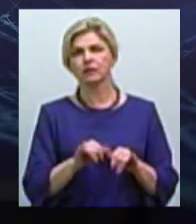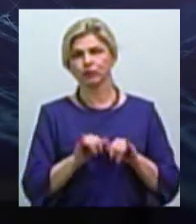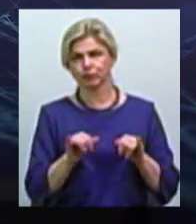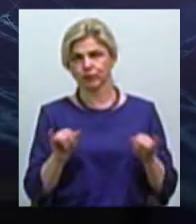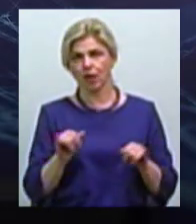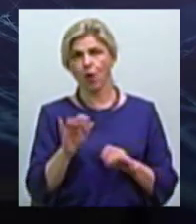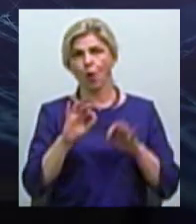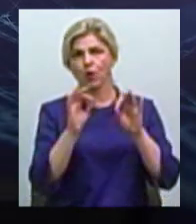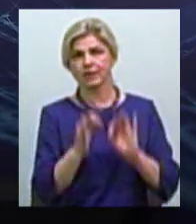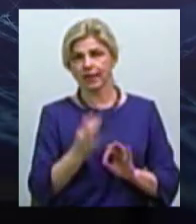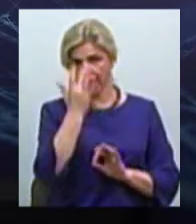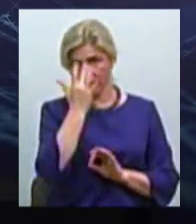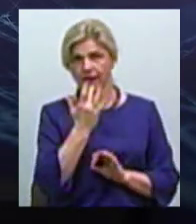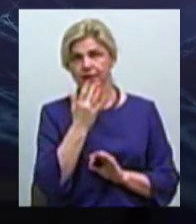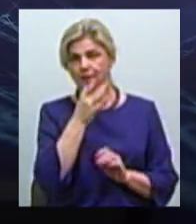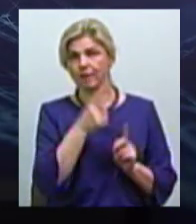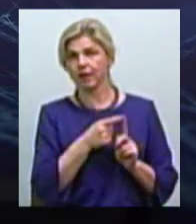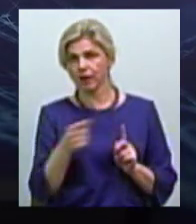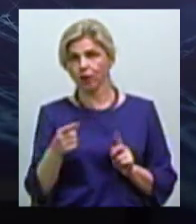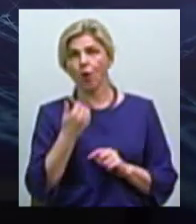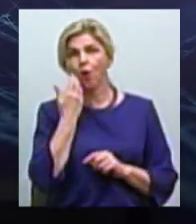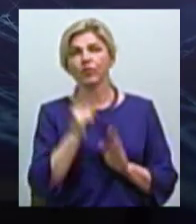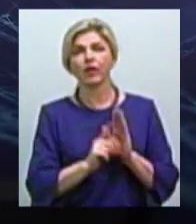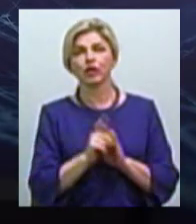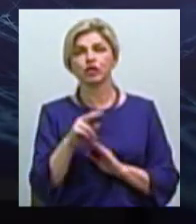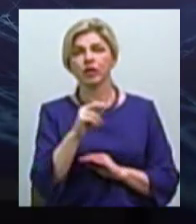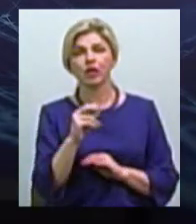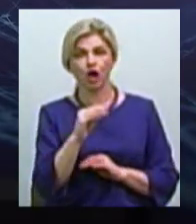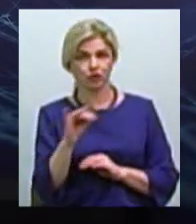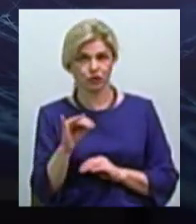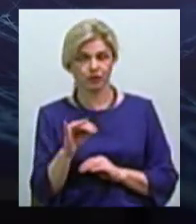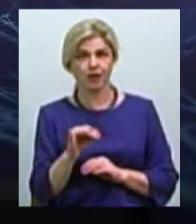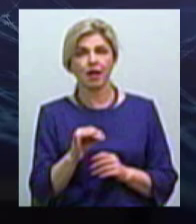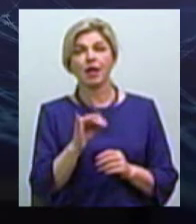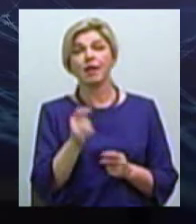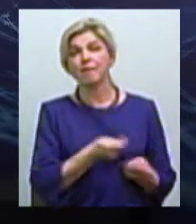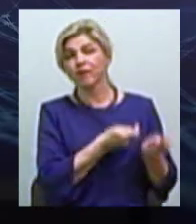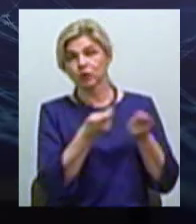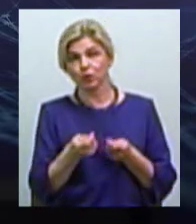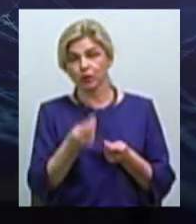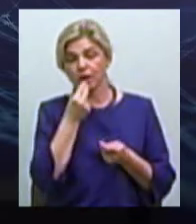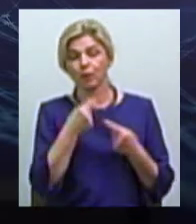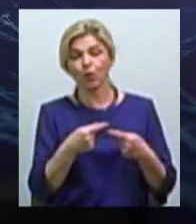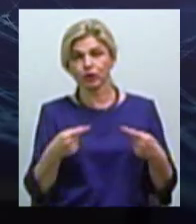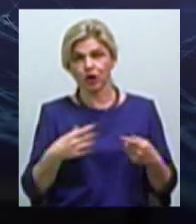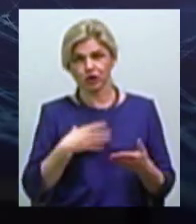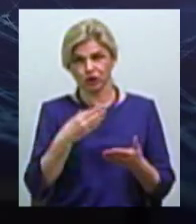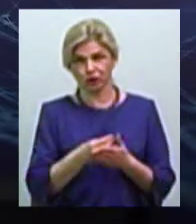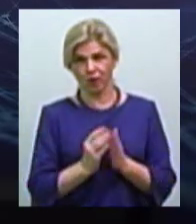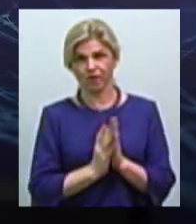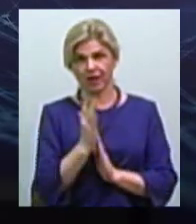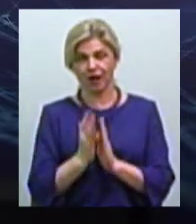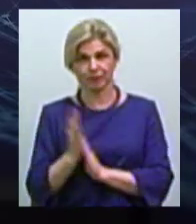весінньо-літній період. Це коли дачі починаються, і з дач везуть продукцію власного виробництва.